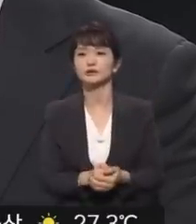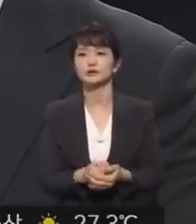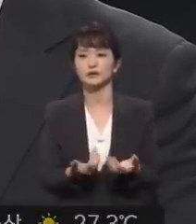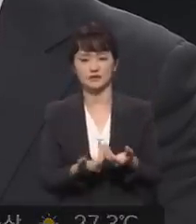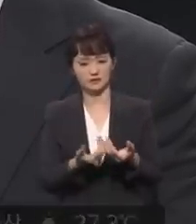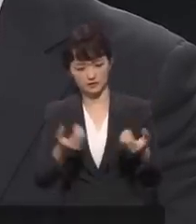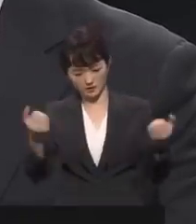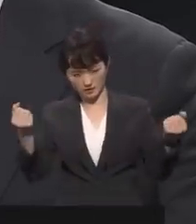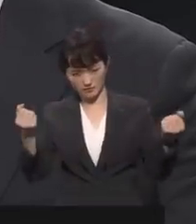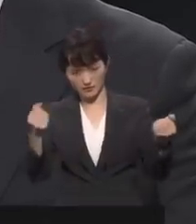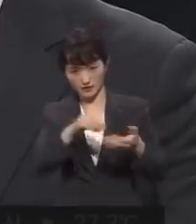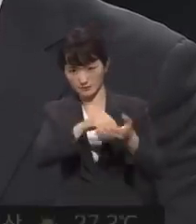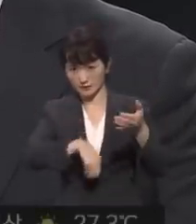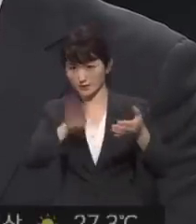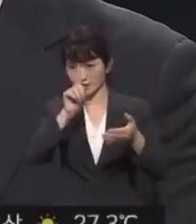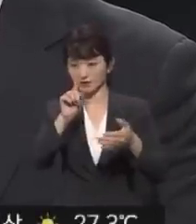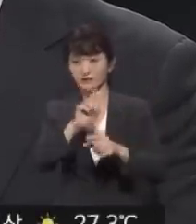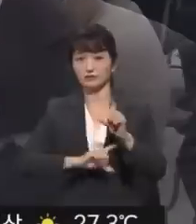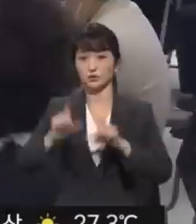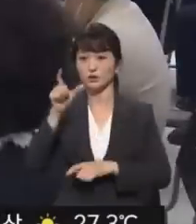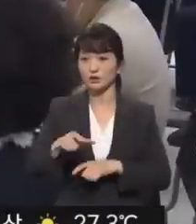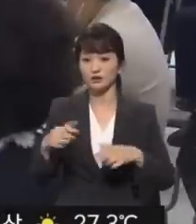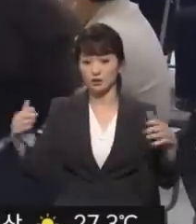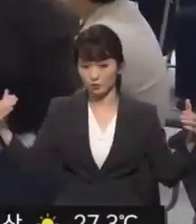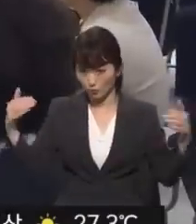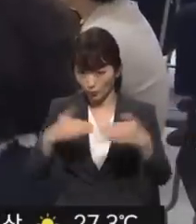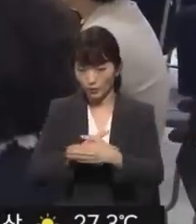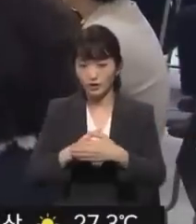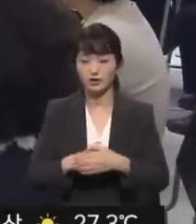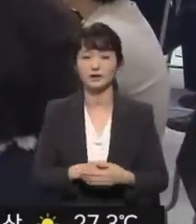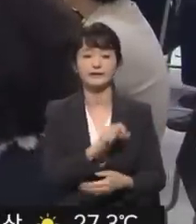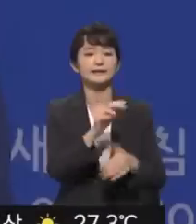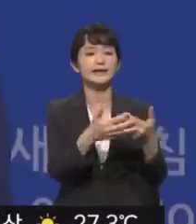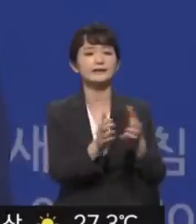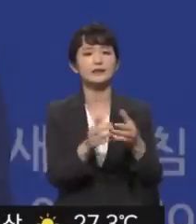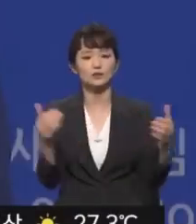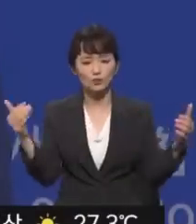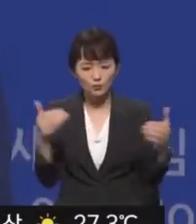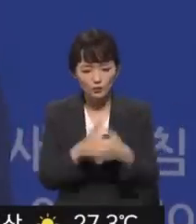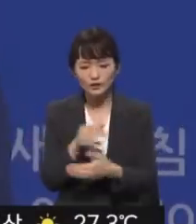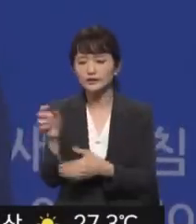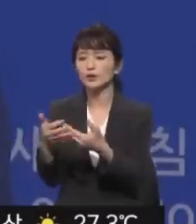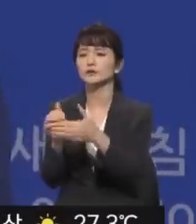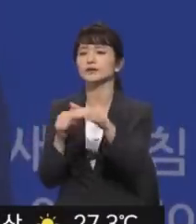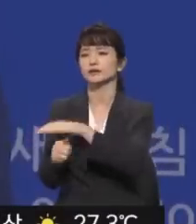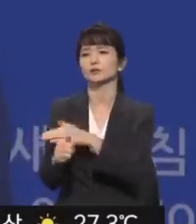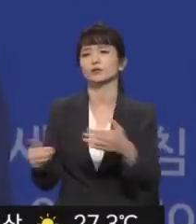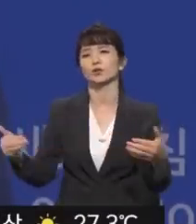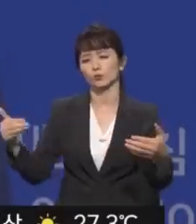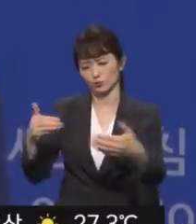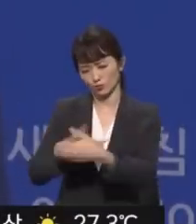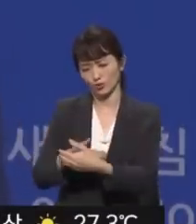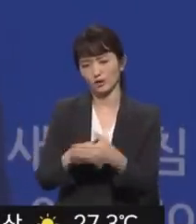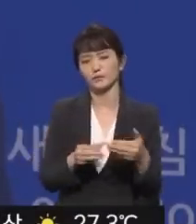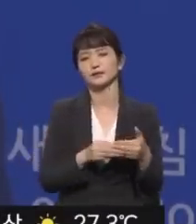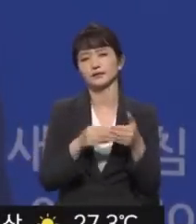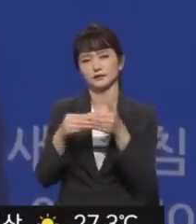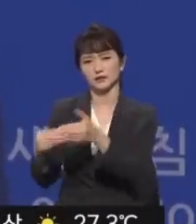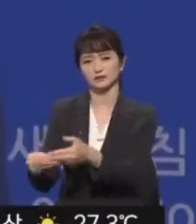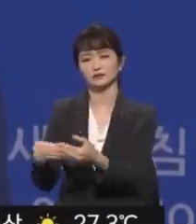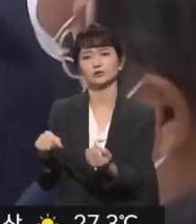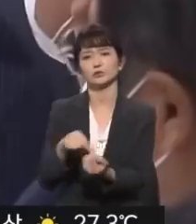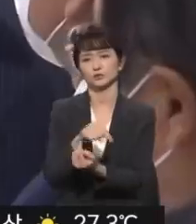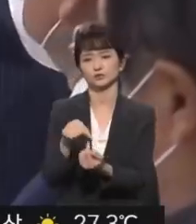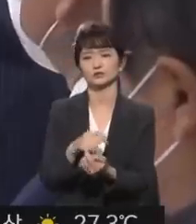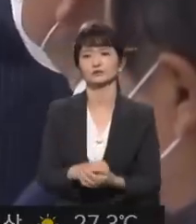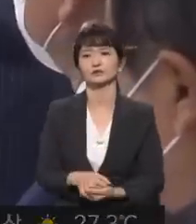덧셈 과 포용 아닙니까 야당과 도 포용하는 것이고 당연히 여당 대표를 끌고 같이 가는 것이죠 그러니까 대통령께서도 이제